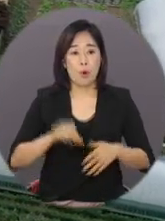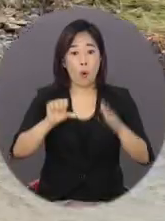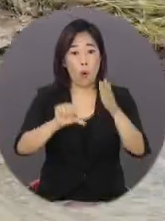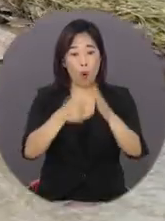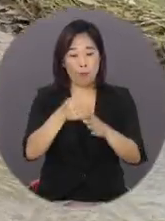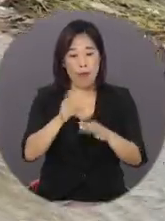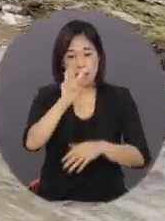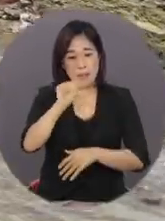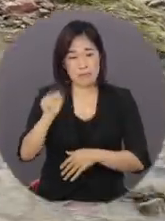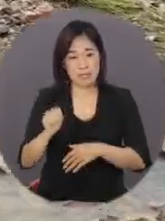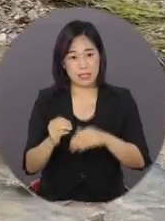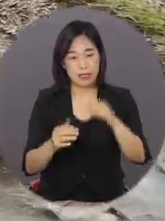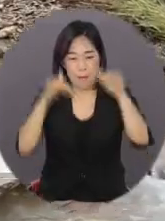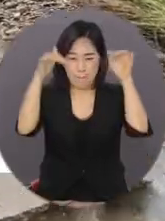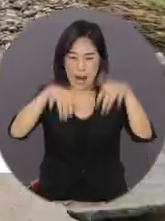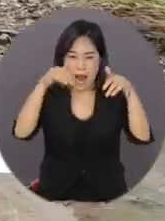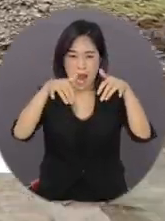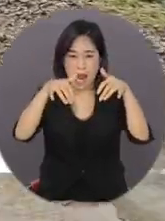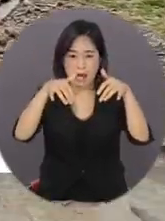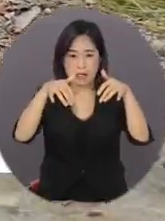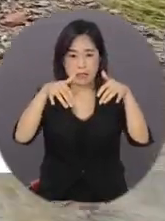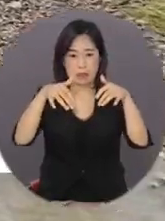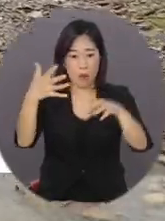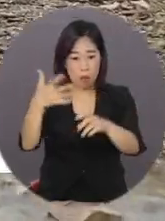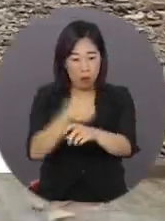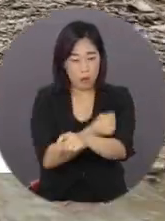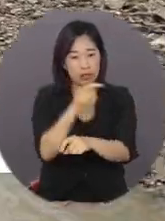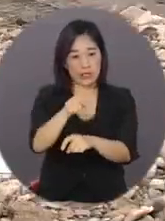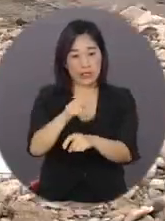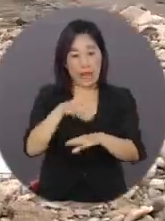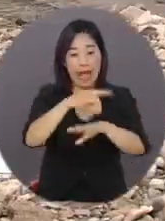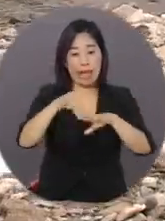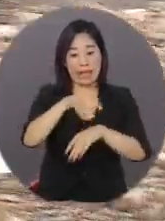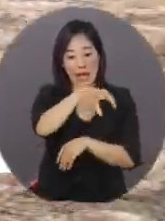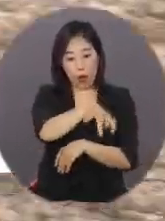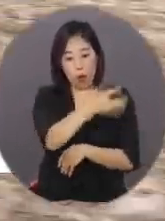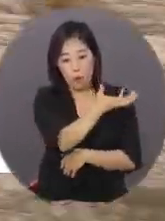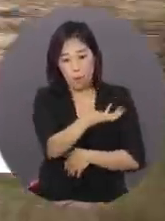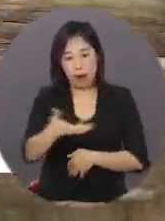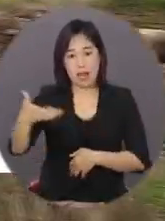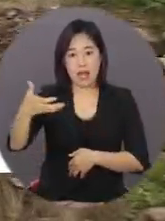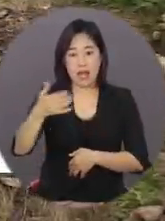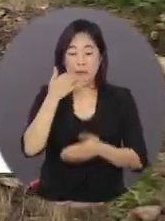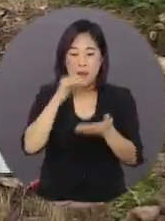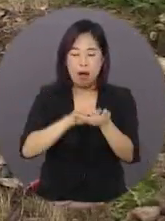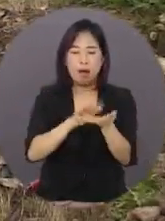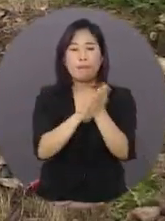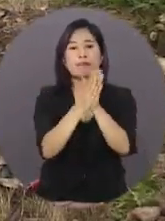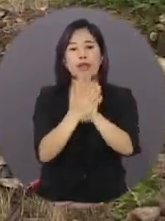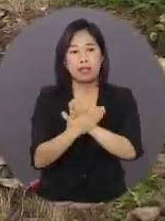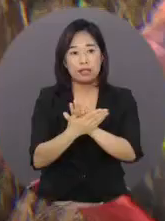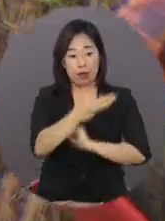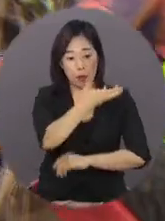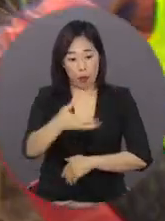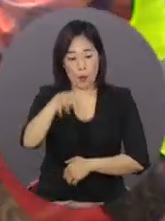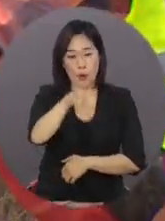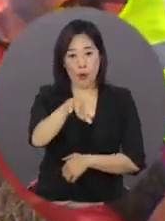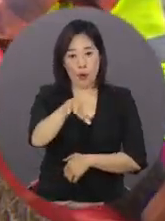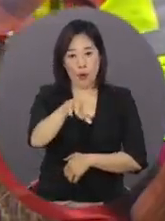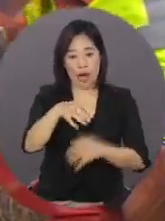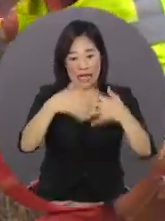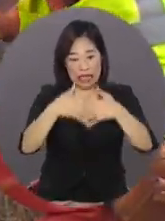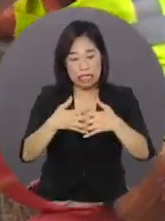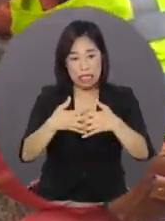500mm가 넘는 기록적인 폭우가 휩쓸고 지나간 해남군의 한 하천. 자갈밭으로 변해버린 하천에서는